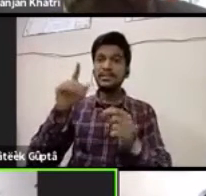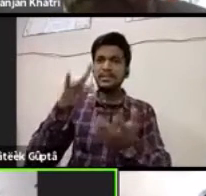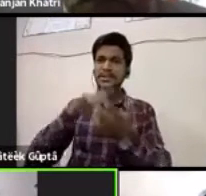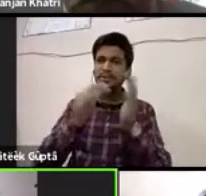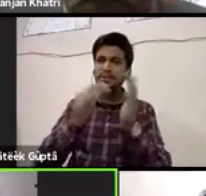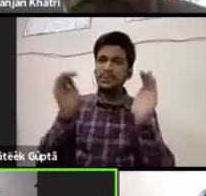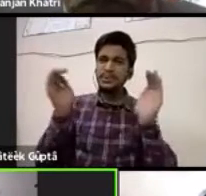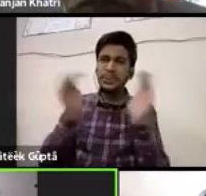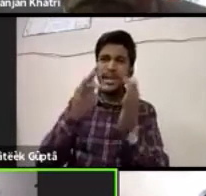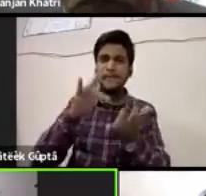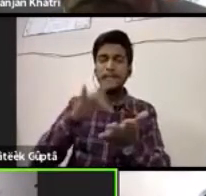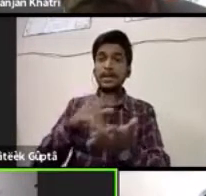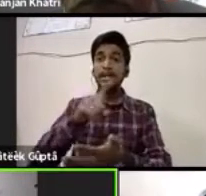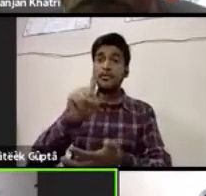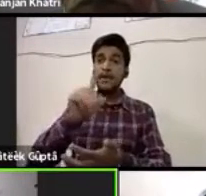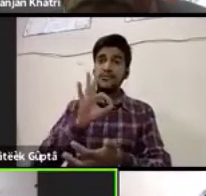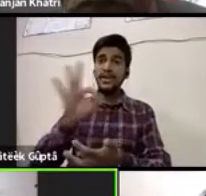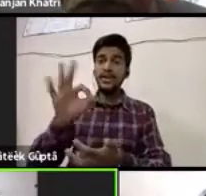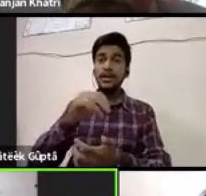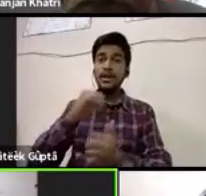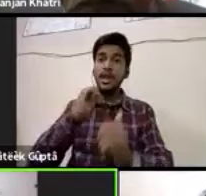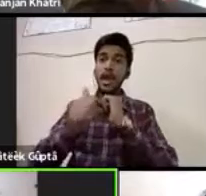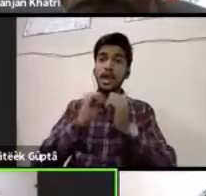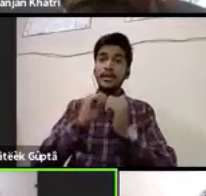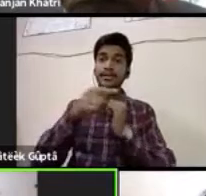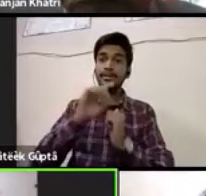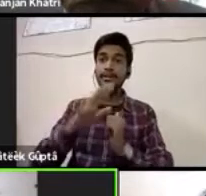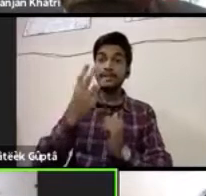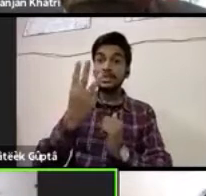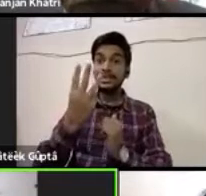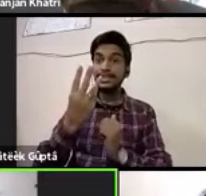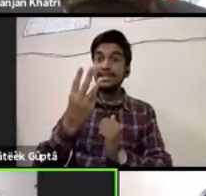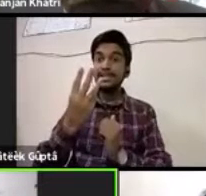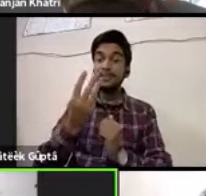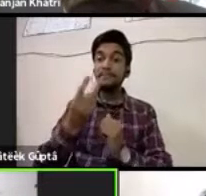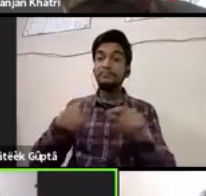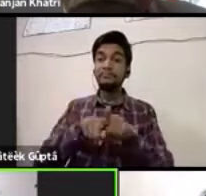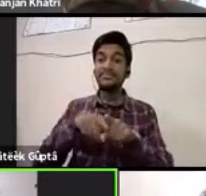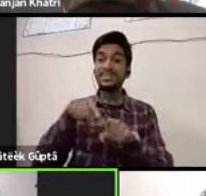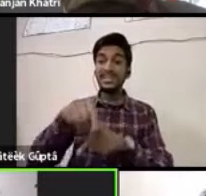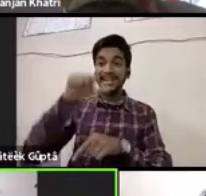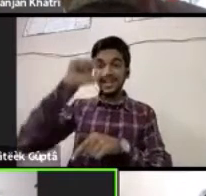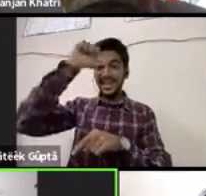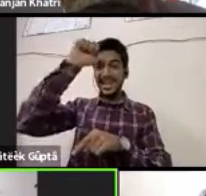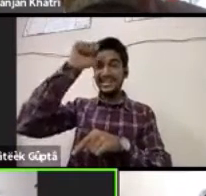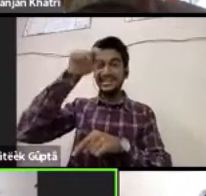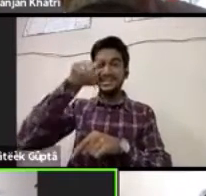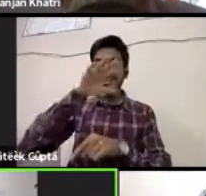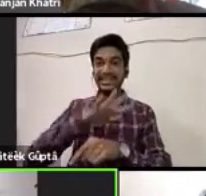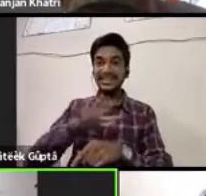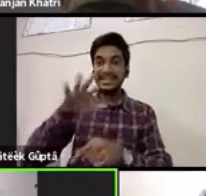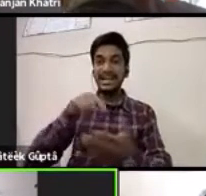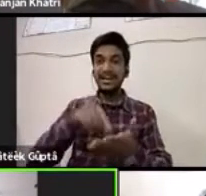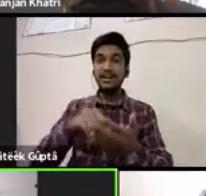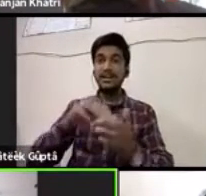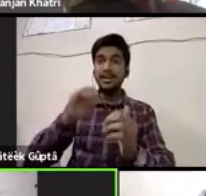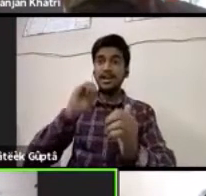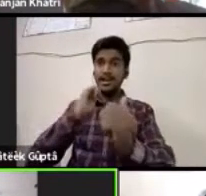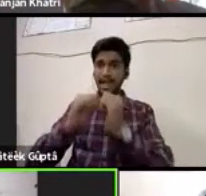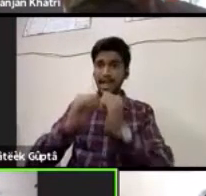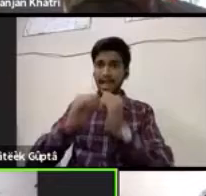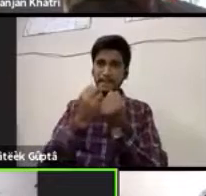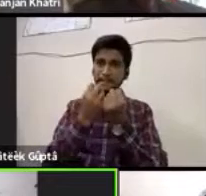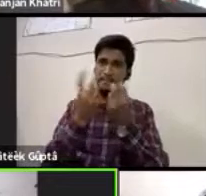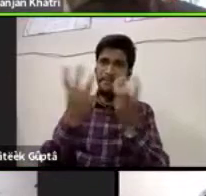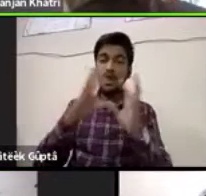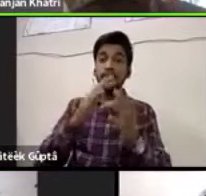हर हफ्ते। तो ये क्या है कि इंडिया में जितने होते हैं उसके बारे में कोई मालूमत नहीं